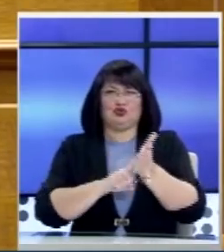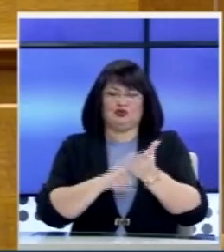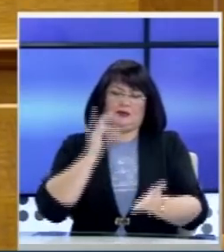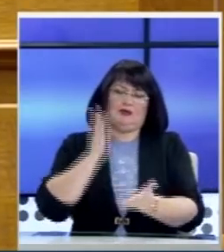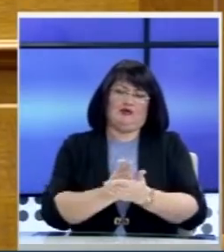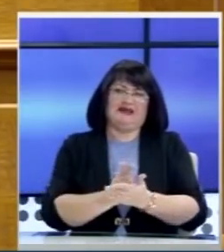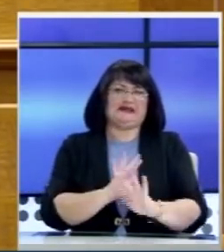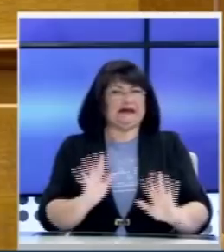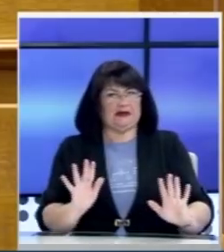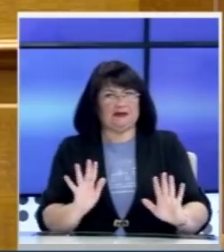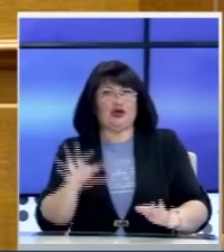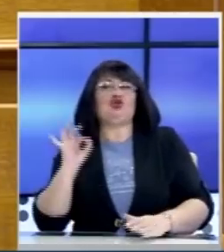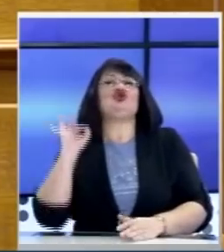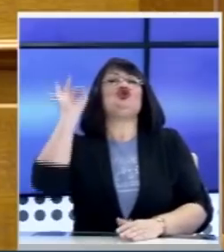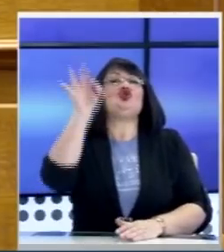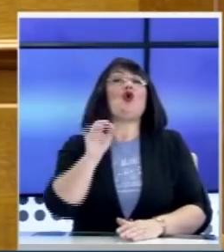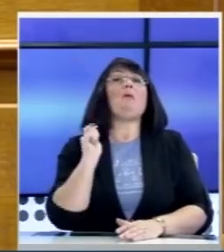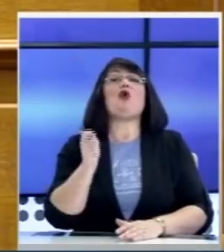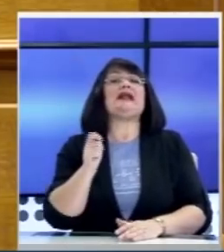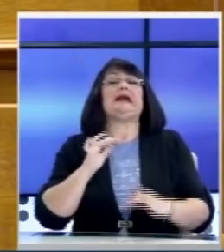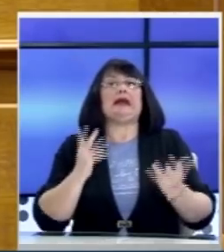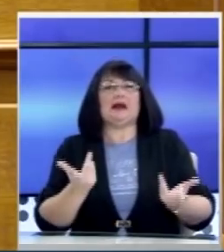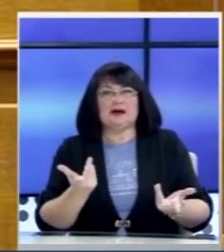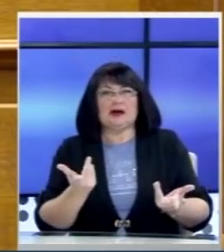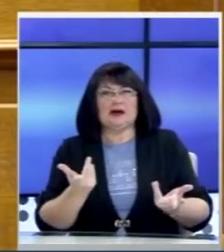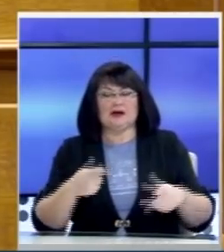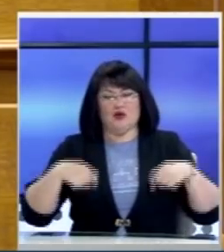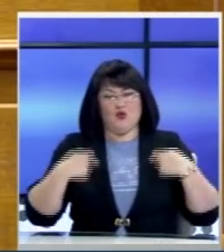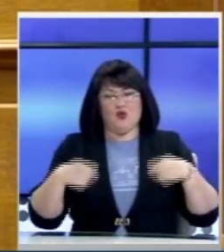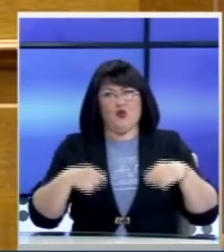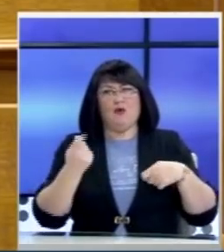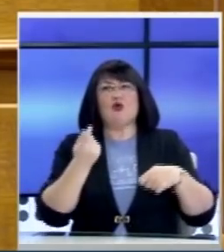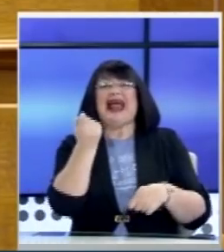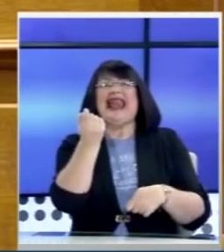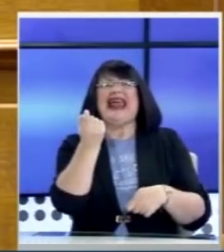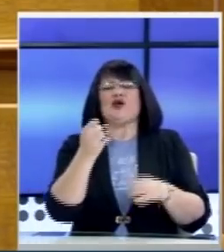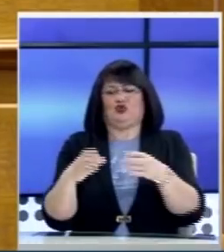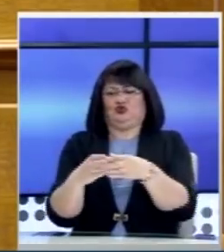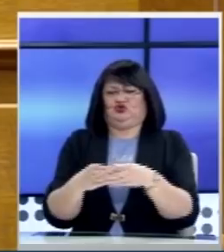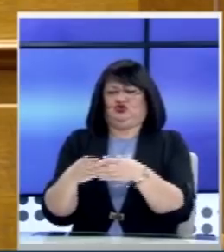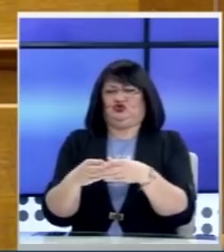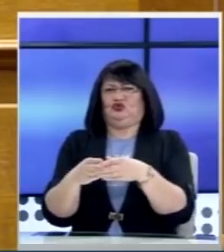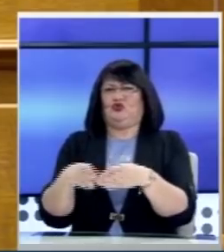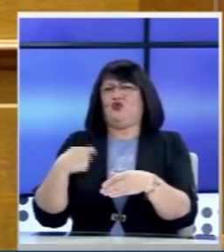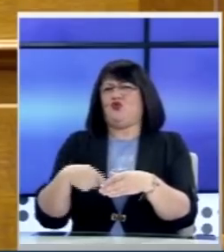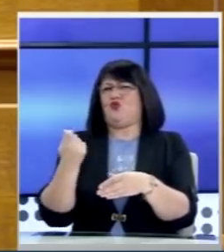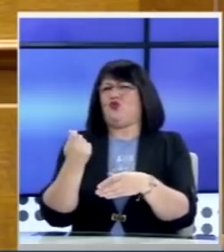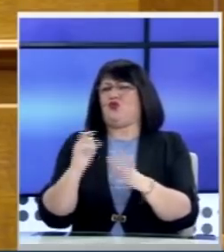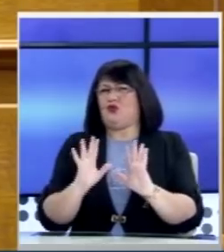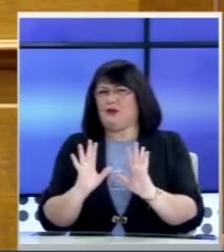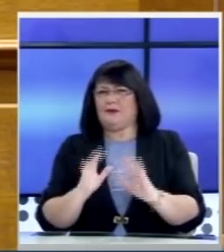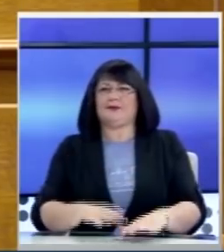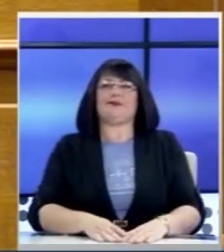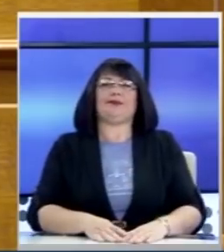επιλογή που έχει στόχο να συγκεντρώσει τον πλούτο σε ακόμα λιγότερα χέρια για να προχωρήσουν και